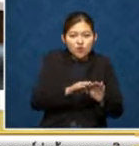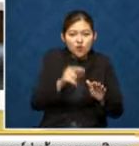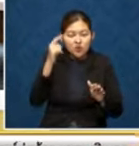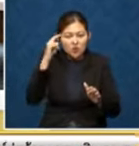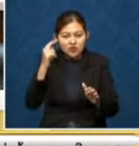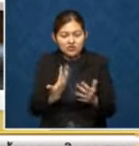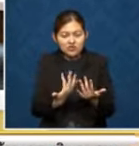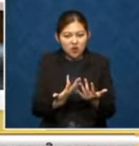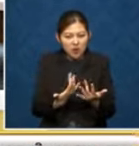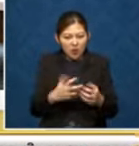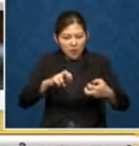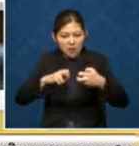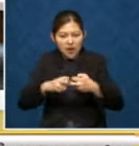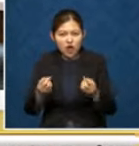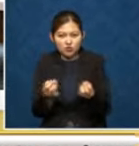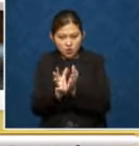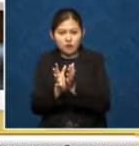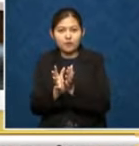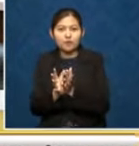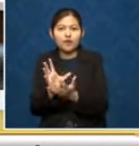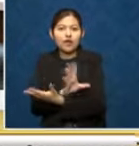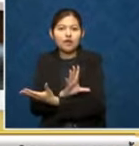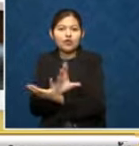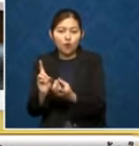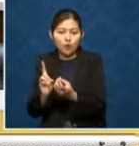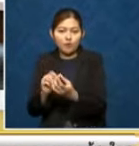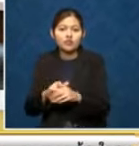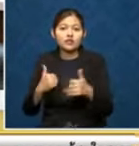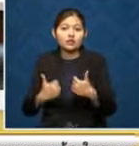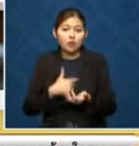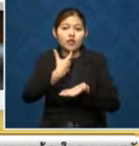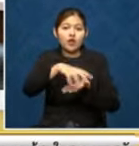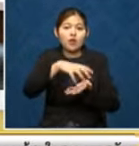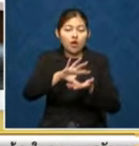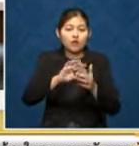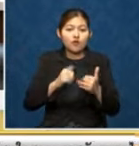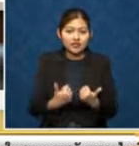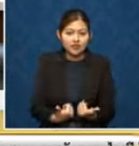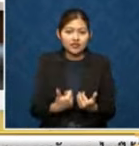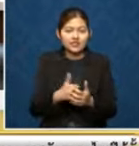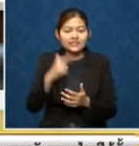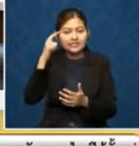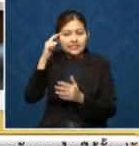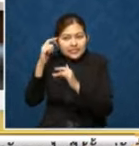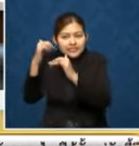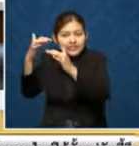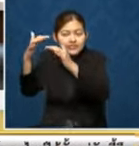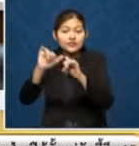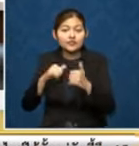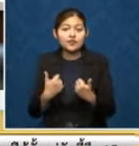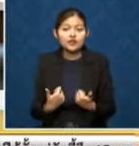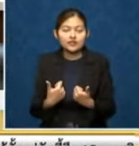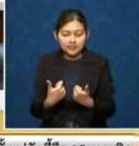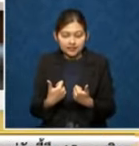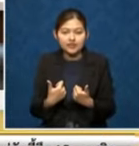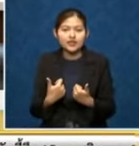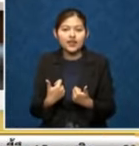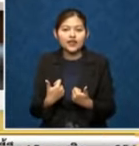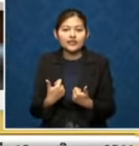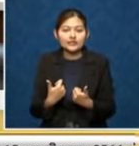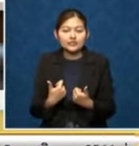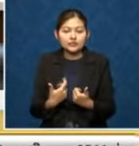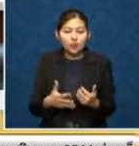ใหญ่ของเศรษฐกิจไทยซึ่งจากข้อมูลที่ผมพูดมาทั้งหมดนี้ครับก็พอจะเห็นภาพได้ว่าขณะนี้ใกล้ถึงเวลาที่